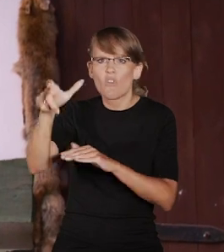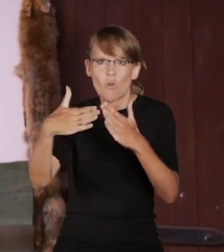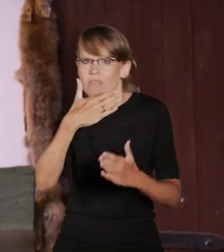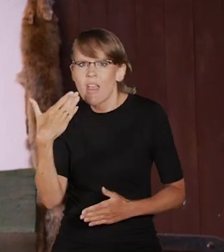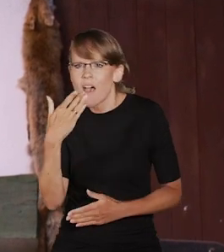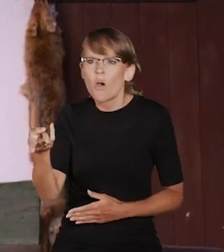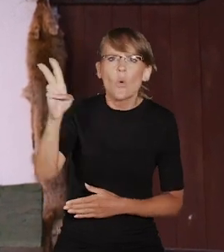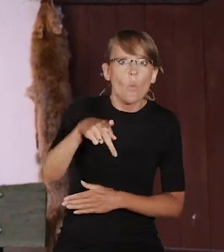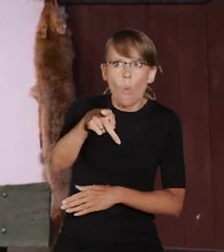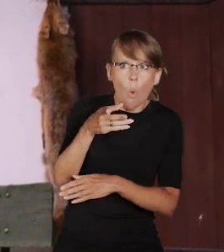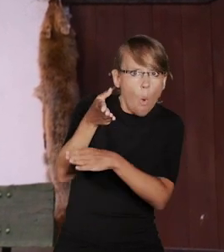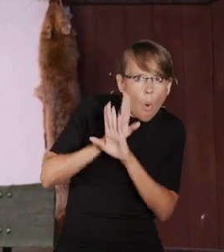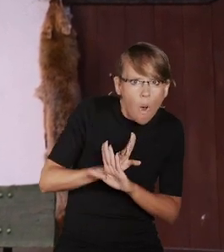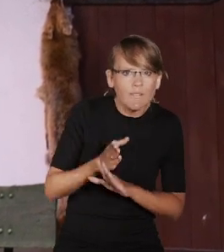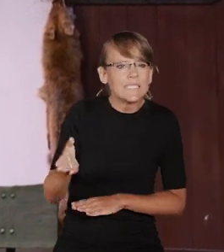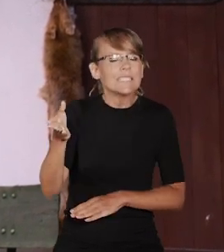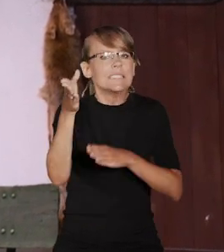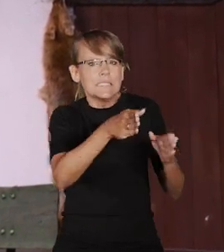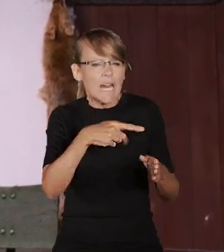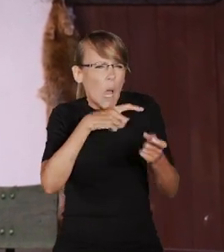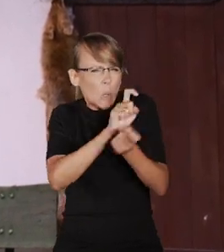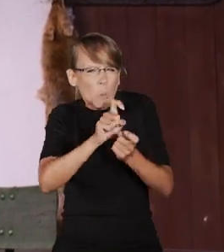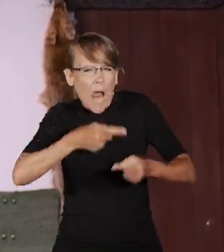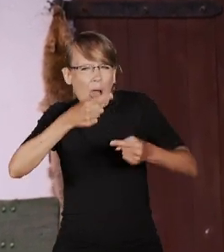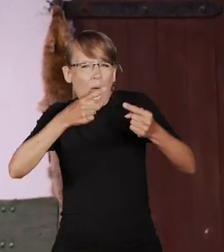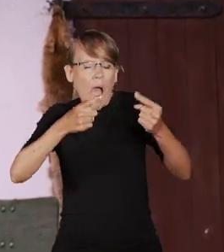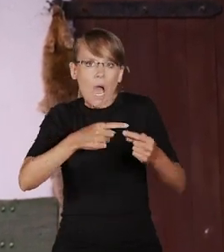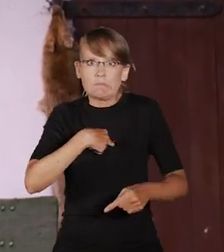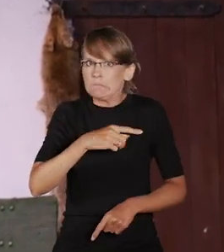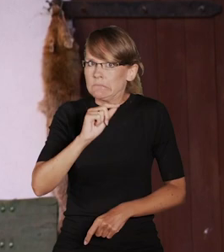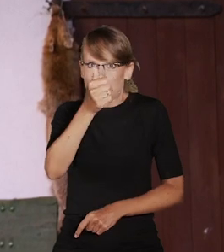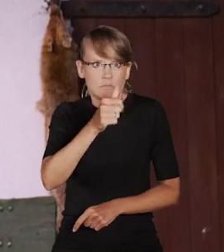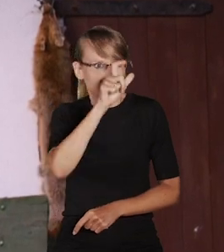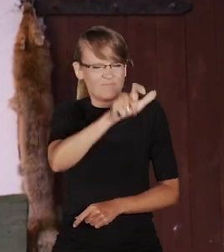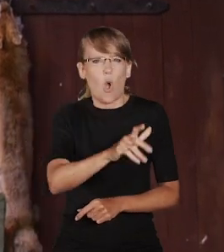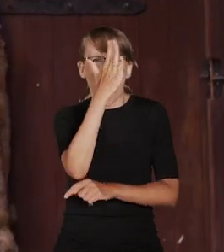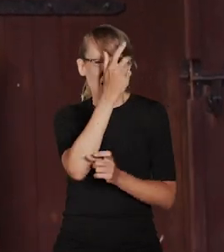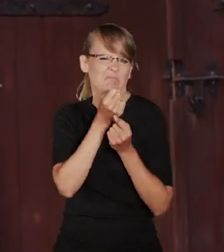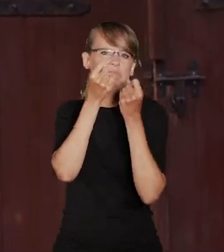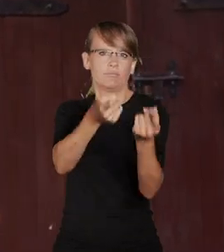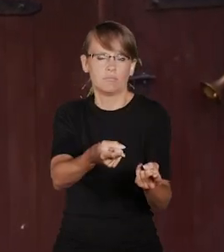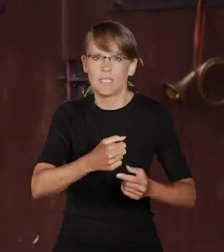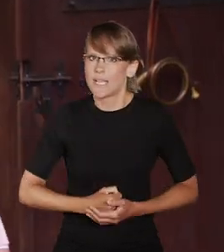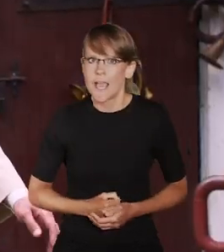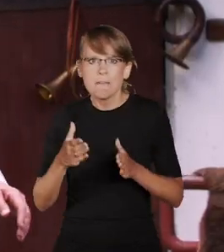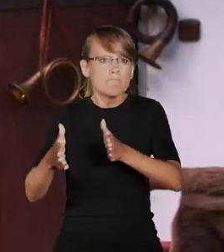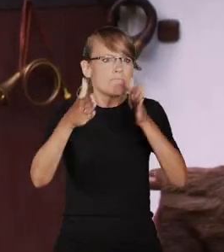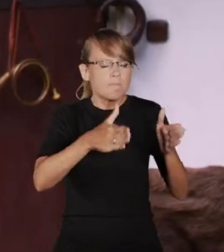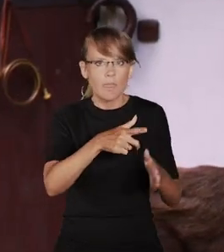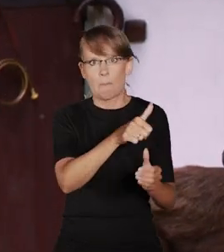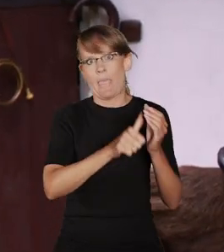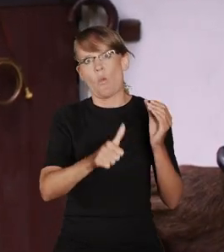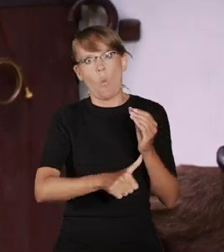Uciec przed wierzycielami, balonem wyrżnąć łbemu ściany, czy co u licha? Przyjeżdżam do Gruzjajewa. Nie ma go w